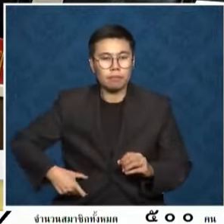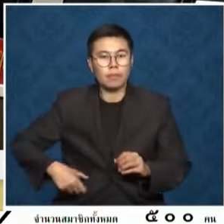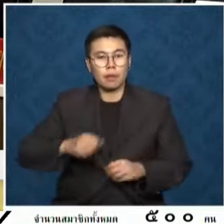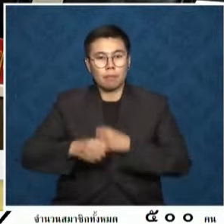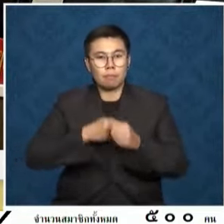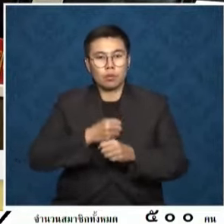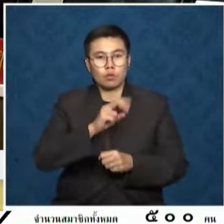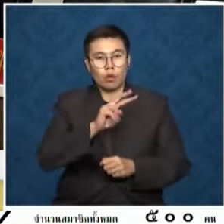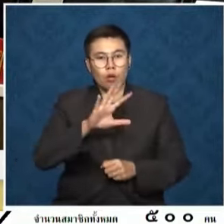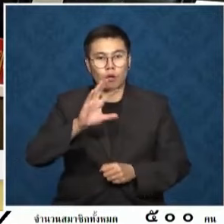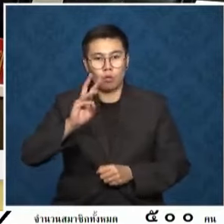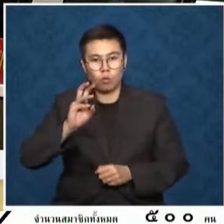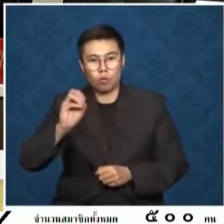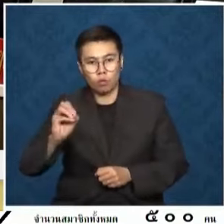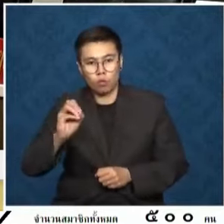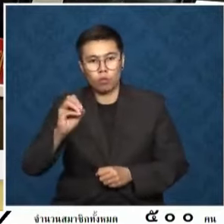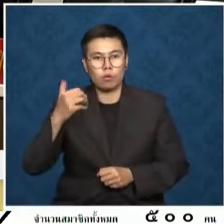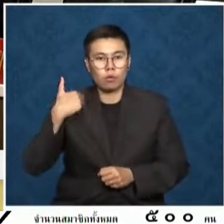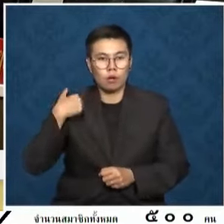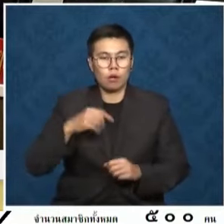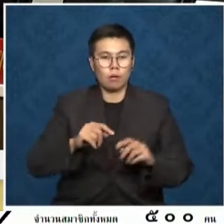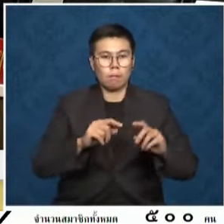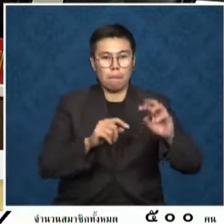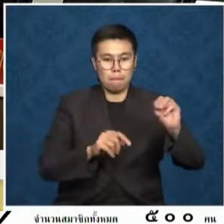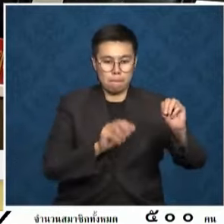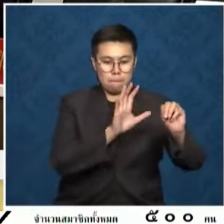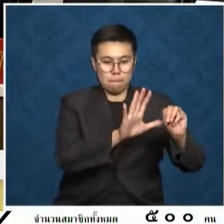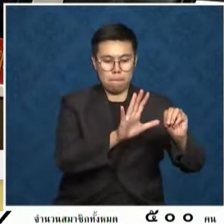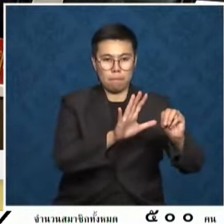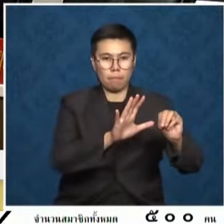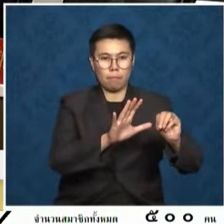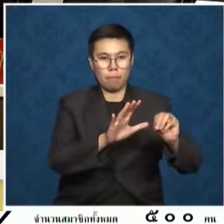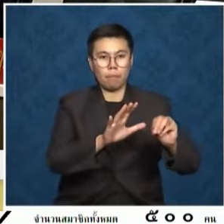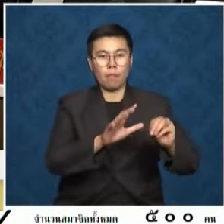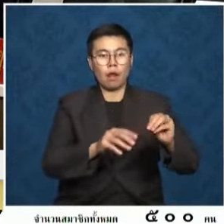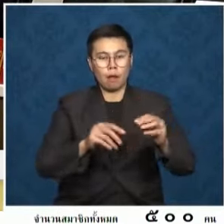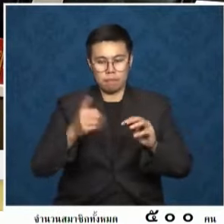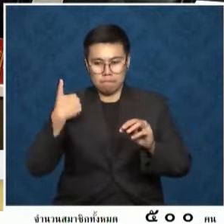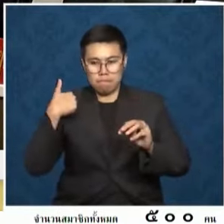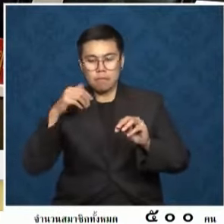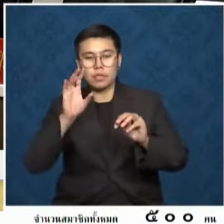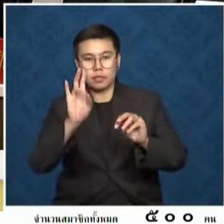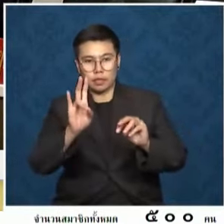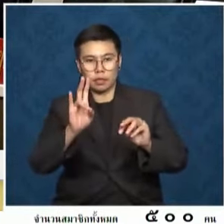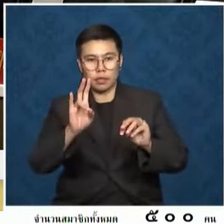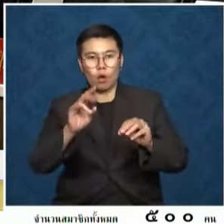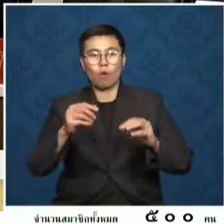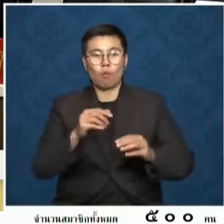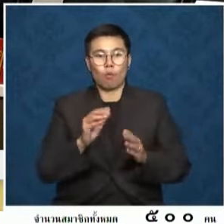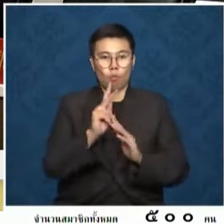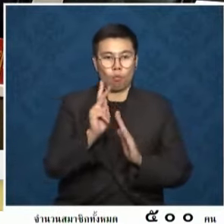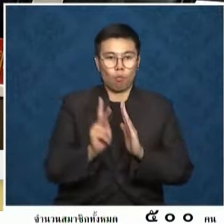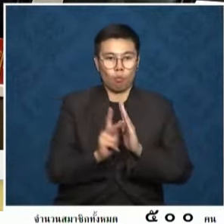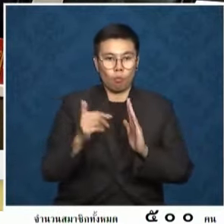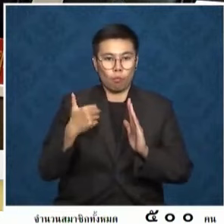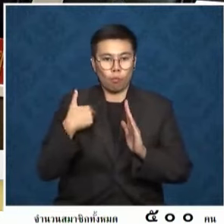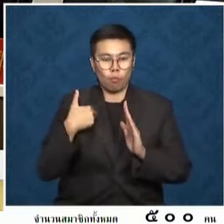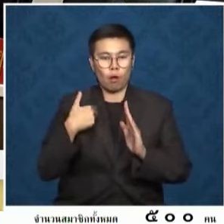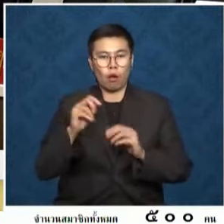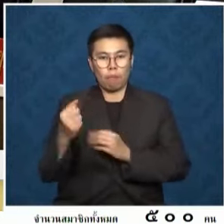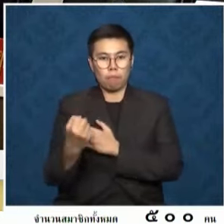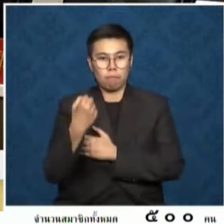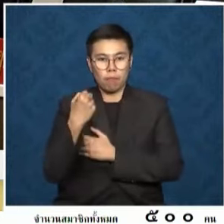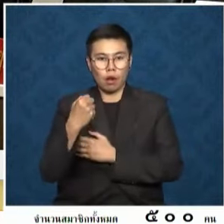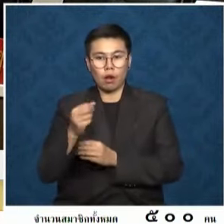ตามมาตรา5ประกอบมาตรา7เราก็จะพบว่ากฎหมายได้ให้อำนาจอย่างกว้างขวางและ